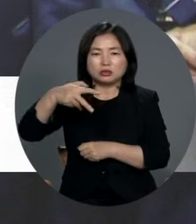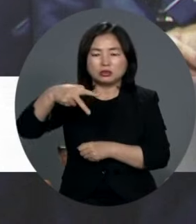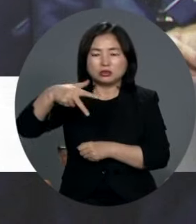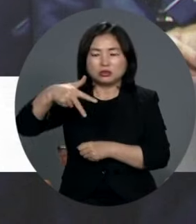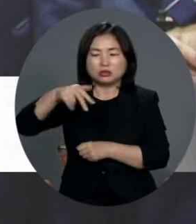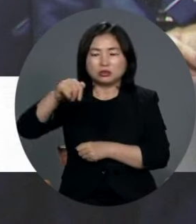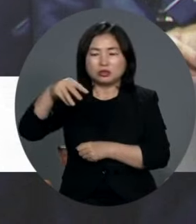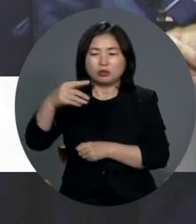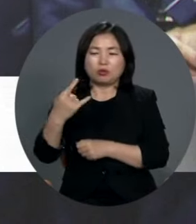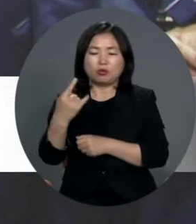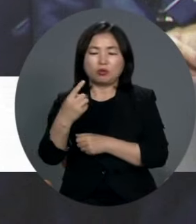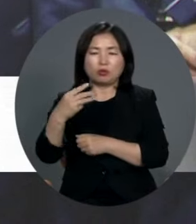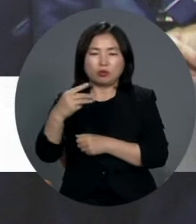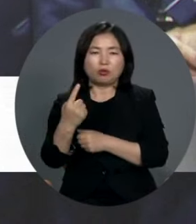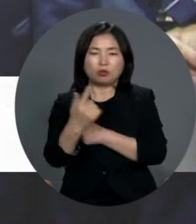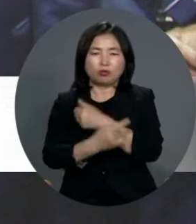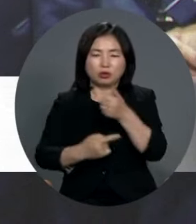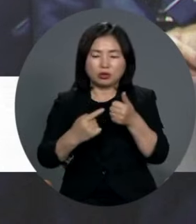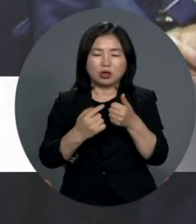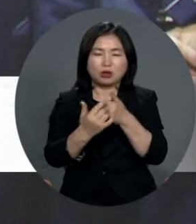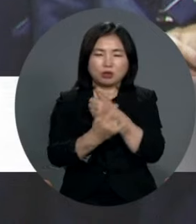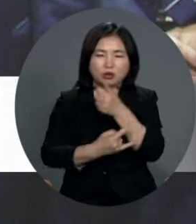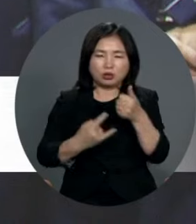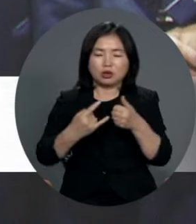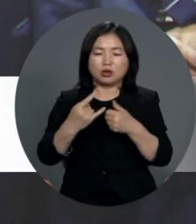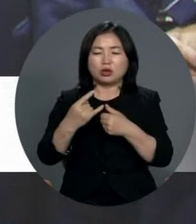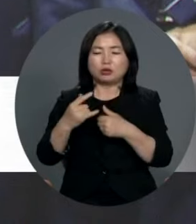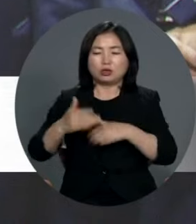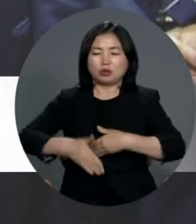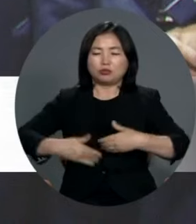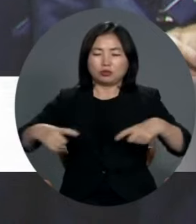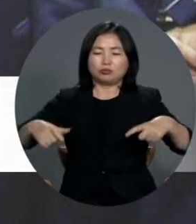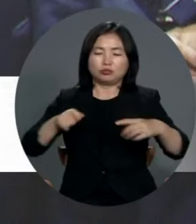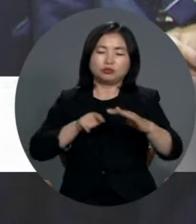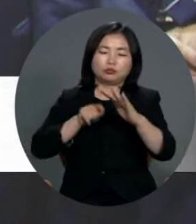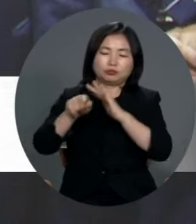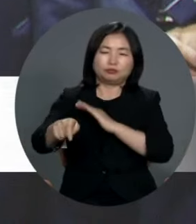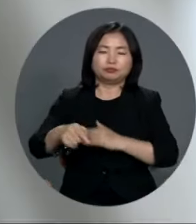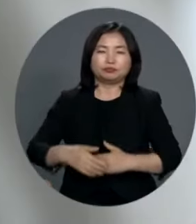대구 남구에 있는 전세 사기 피해 현장을 찾았습니다. 보도에 권윤수 기자입니다.